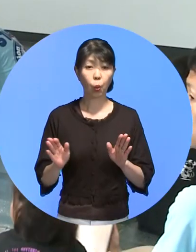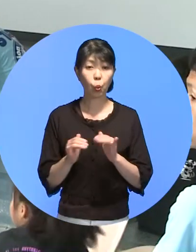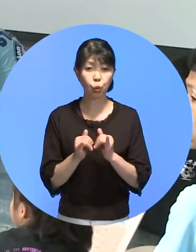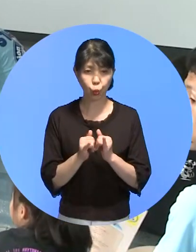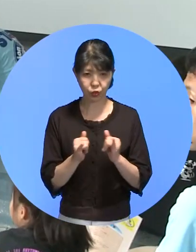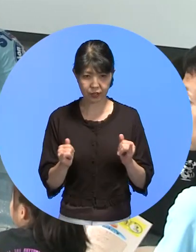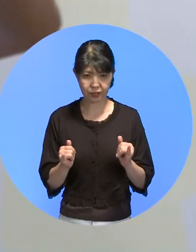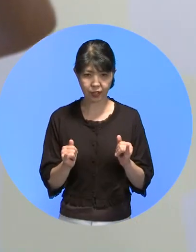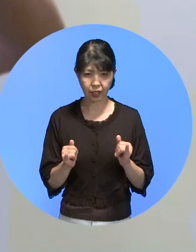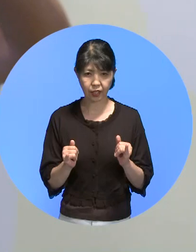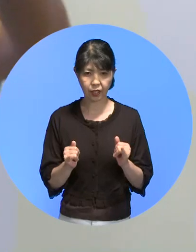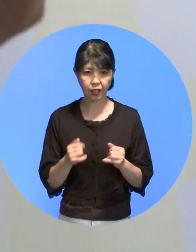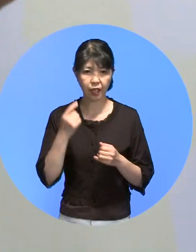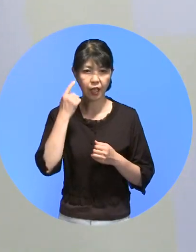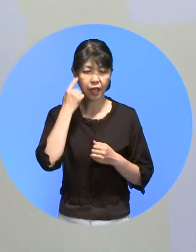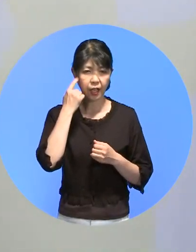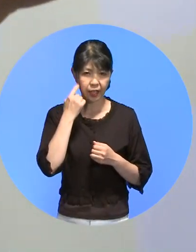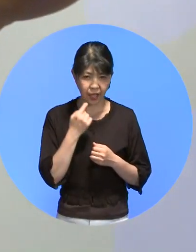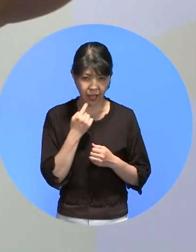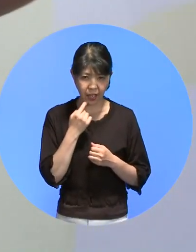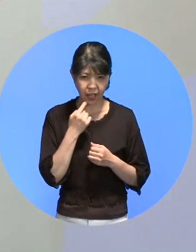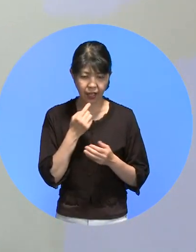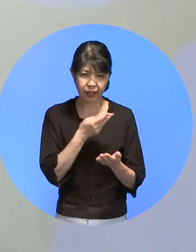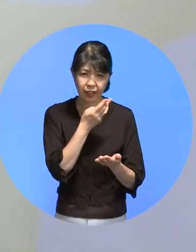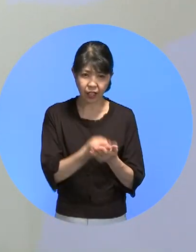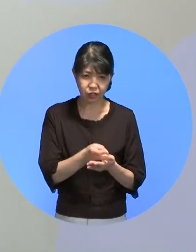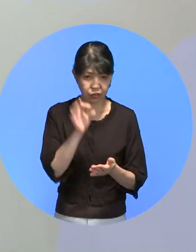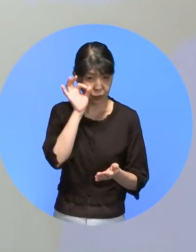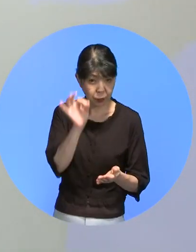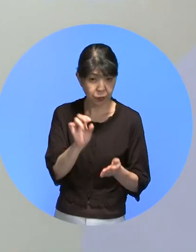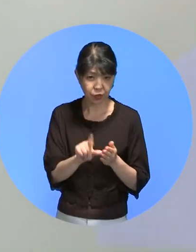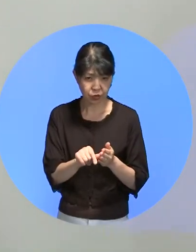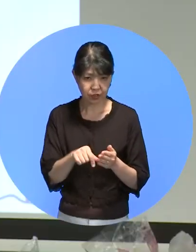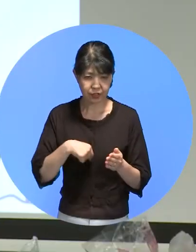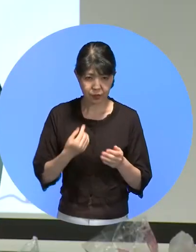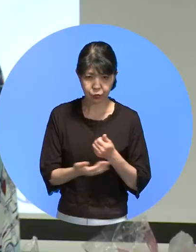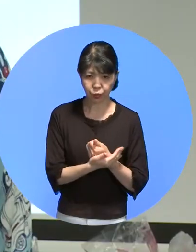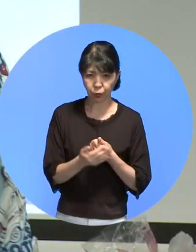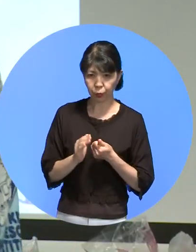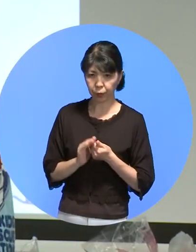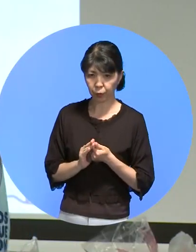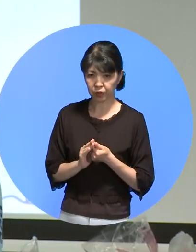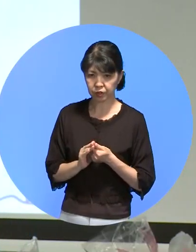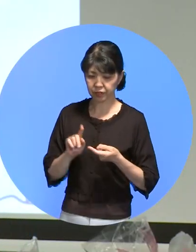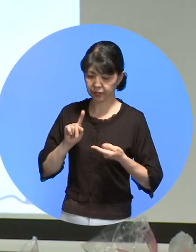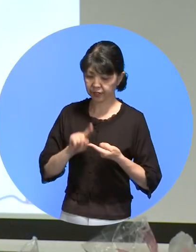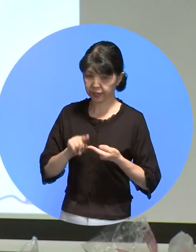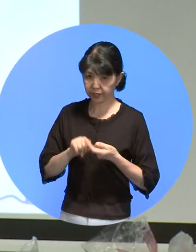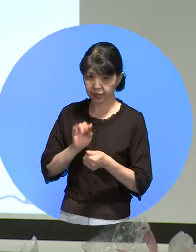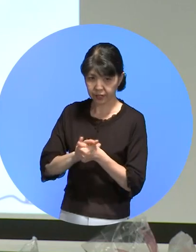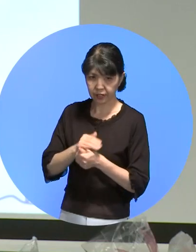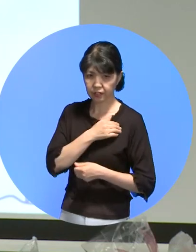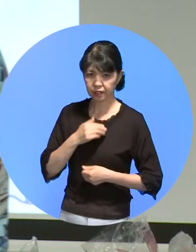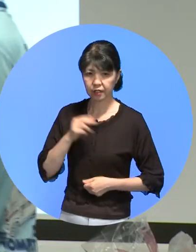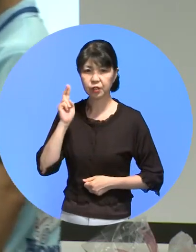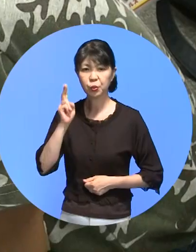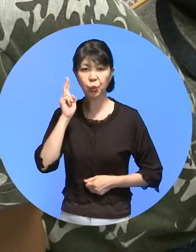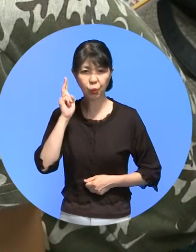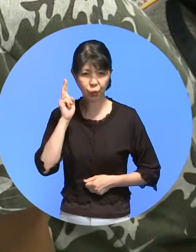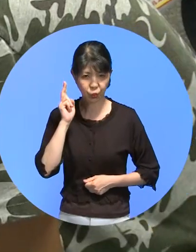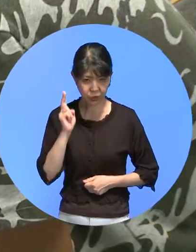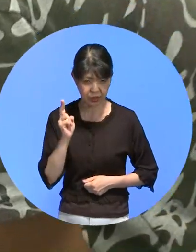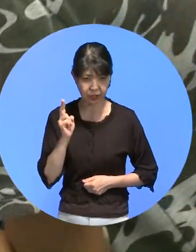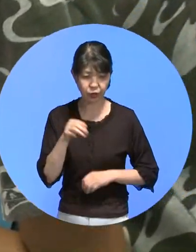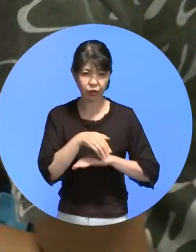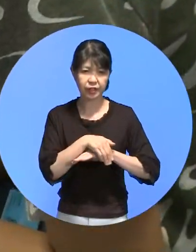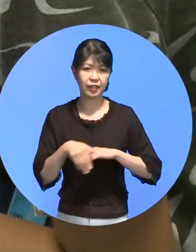これは子どもたちが怪我をした時や倒れている人を発見した時に自分たちの身を守りつつ適切な手当てができ